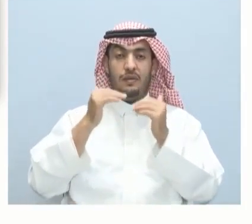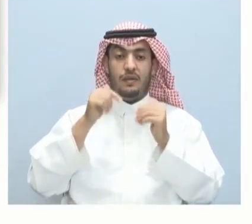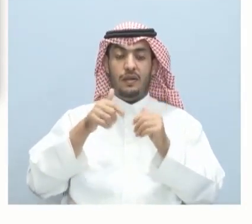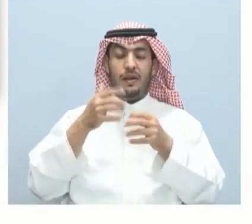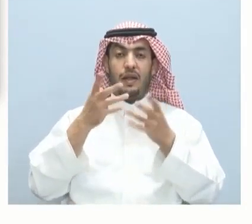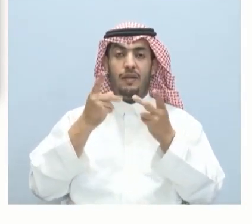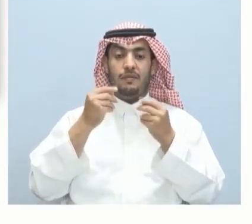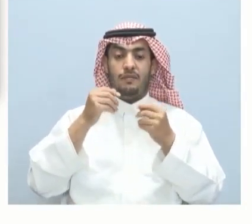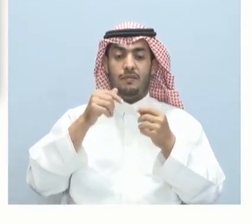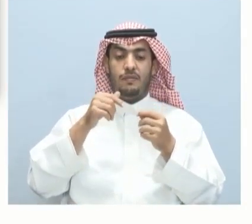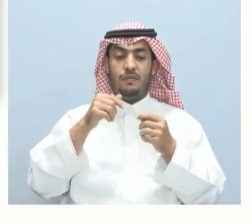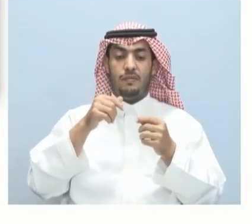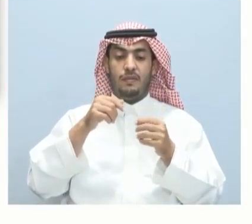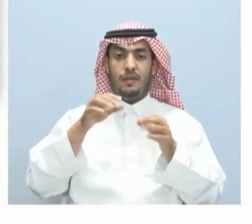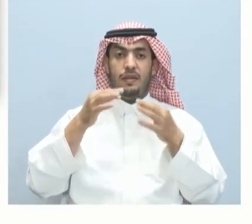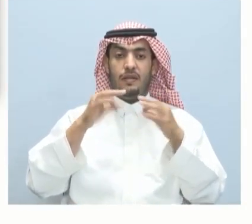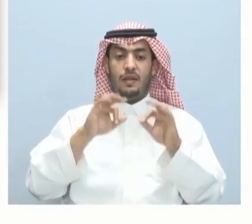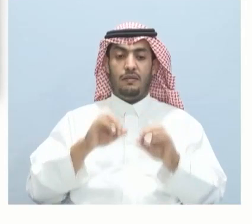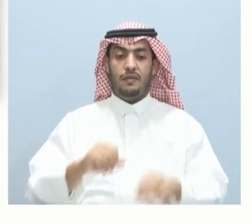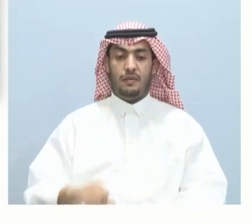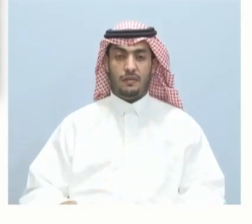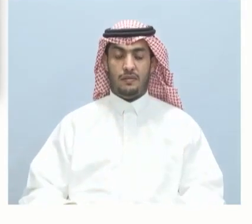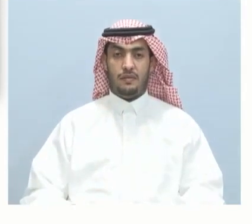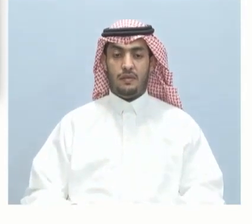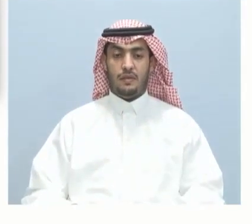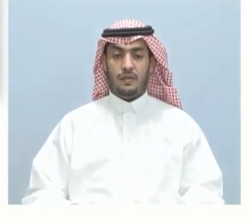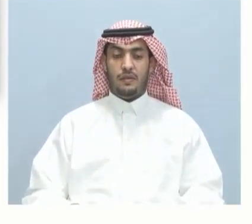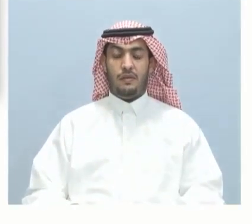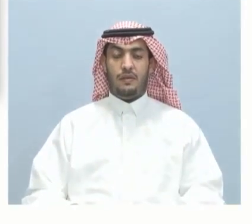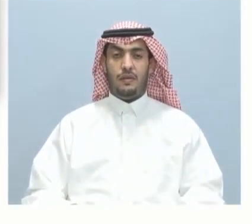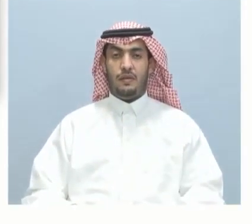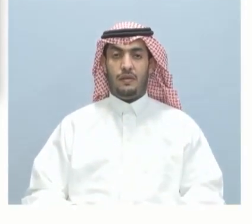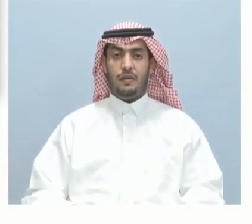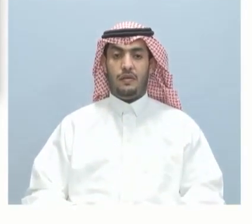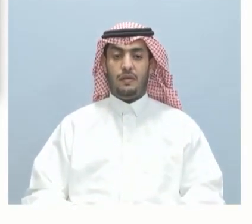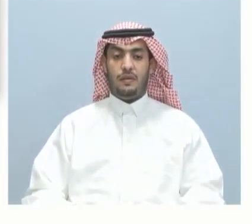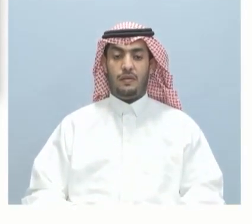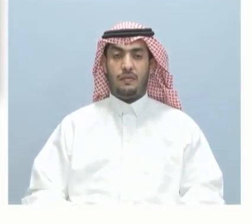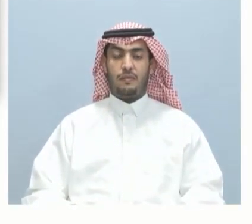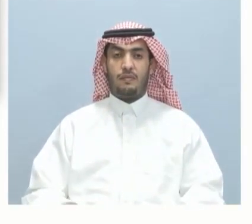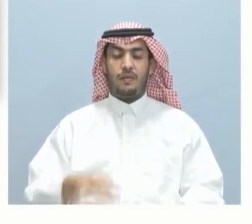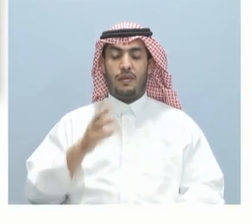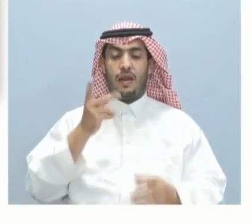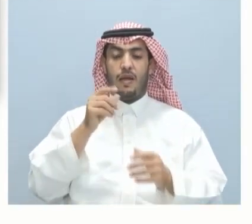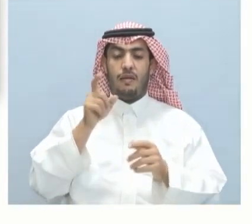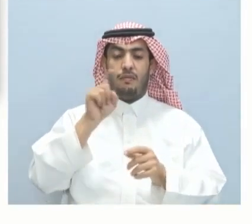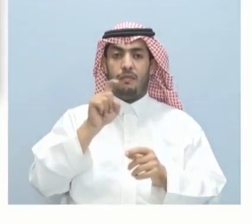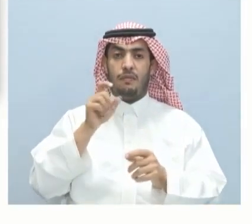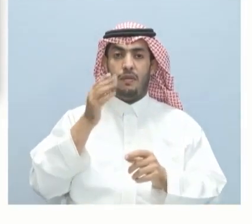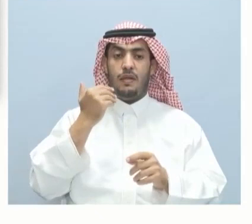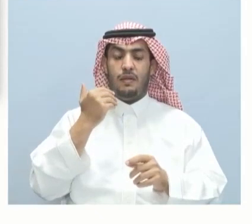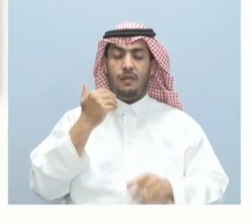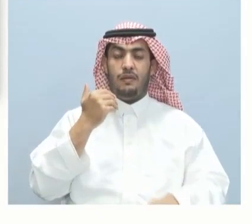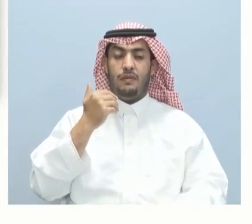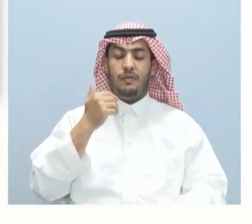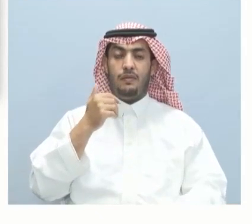الان ستقوم بايجاد ماذا ستقوم بايجاد المجهول في طرف كيف طيب يلا